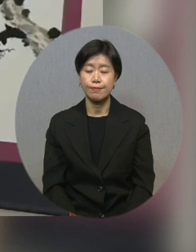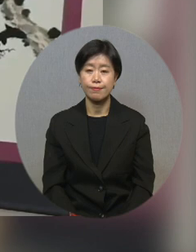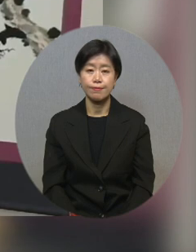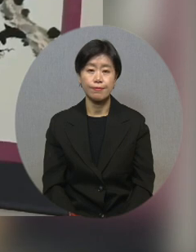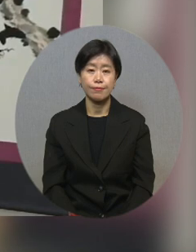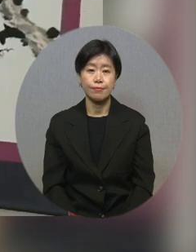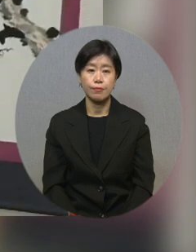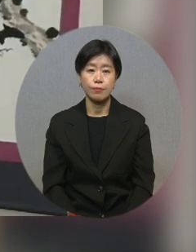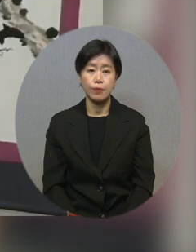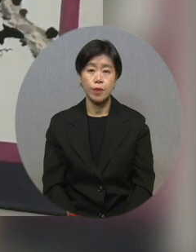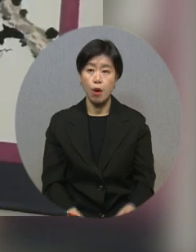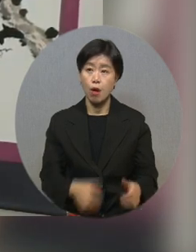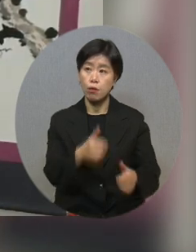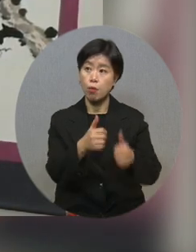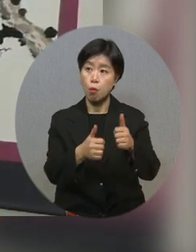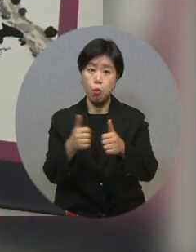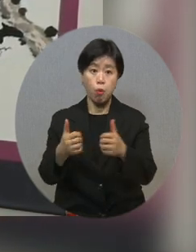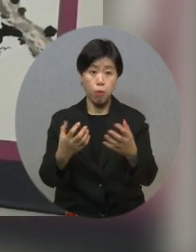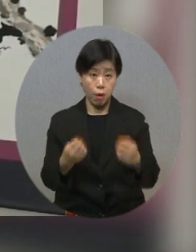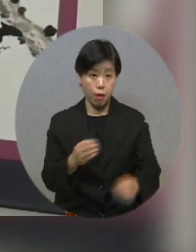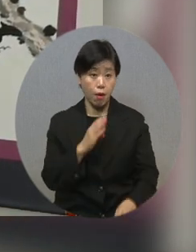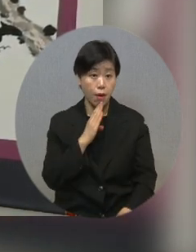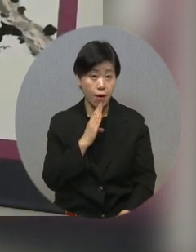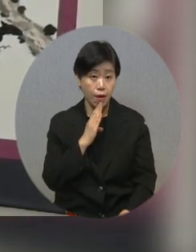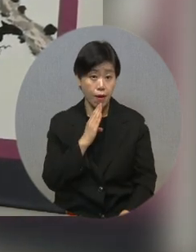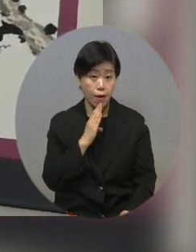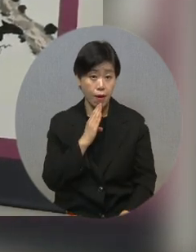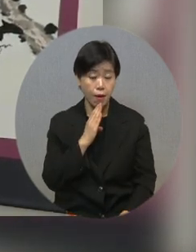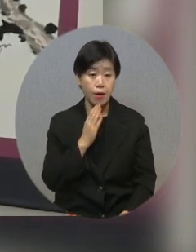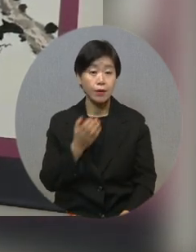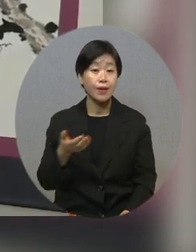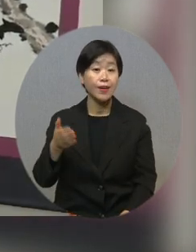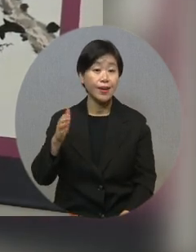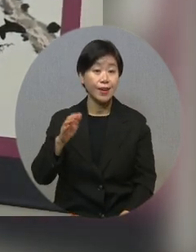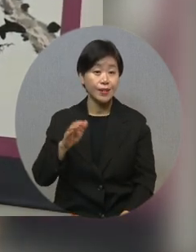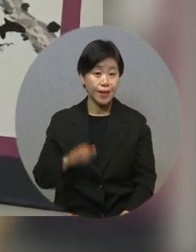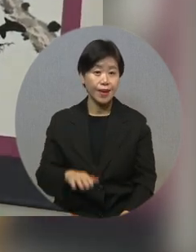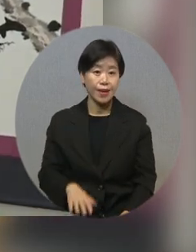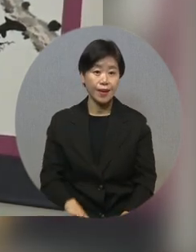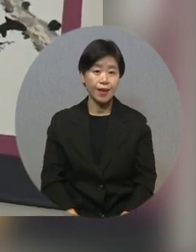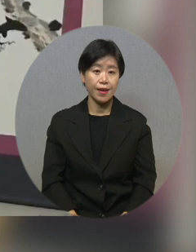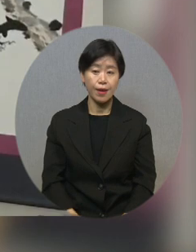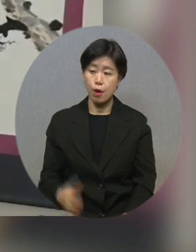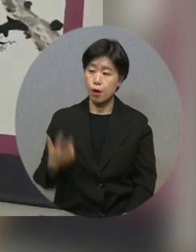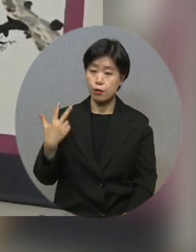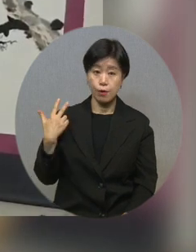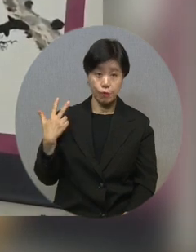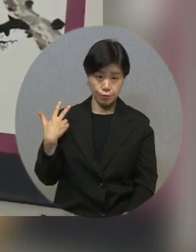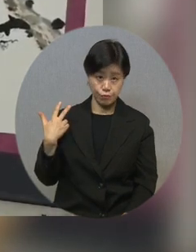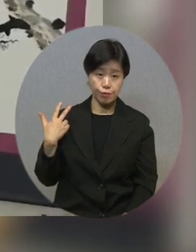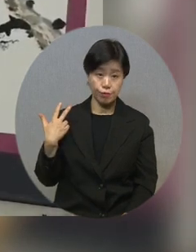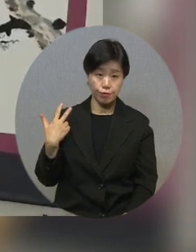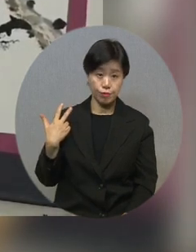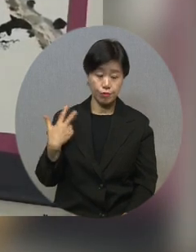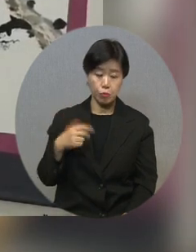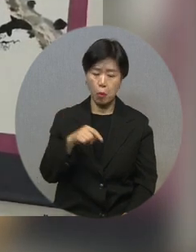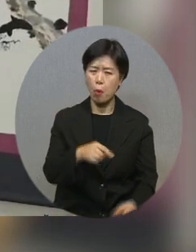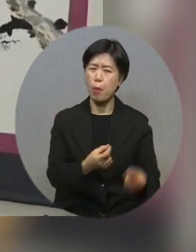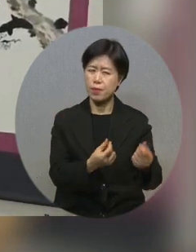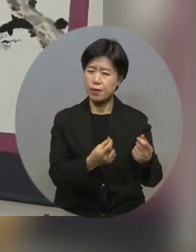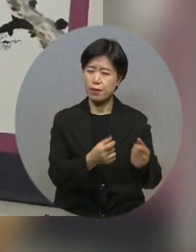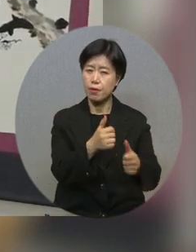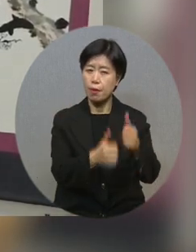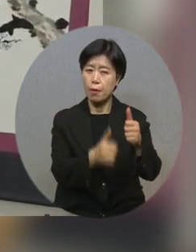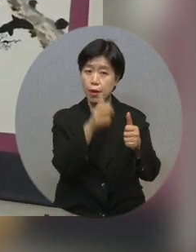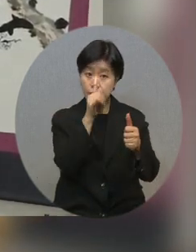많은 대회가 있는데 그 중에서 계속 좋은 지난주에도 보치아 대회가 있어서